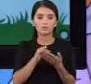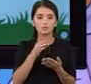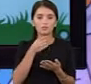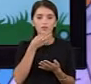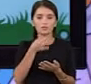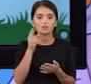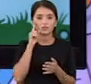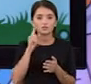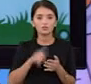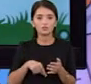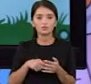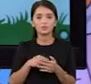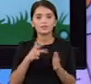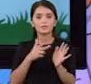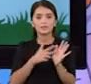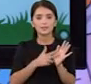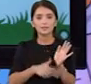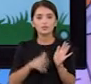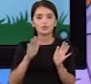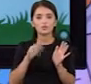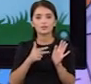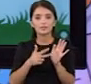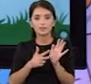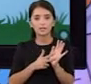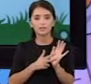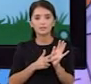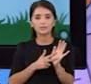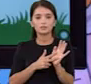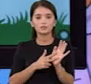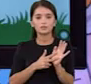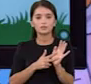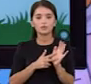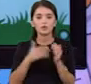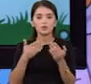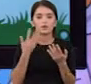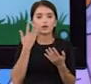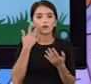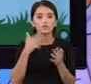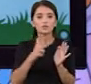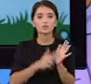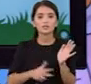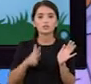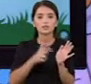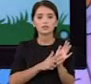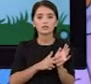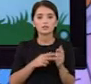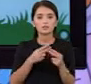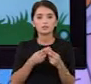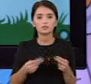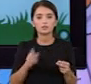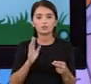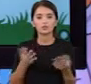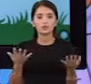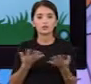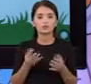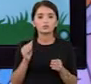aytganingizga ishonaman. 80 va 8 sonlari. Ular qachon 88 ga teng bo'ladi?